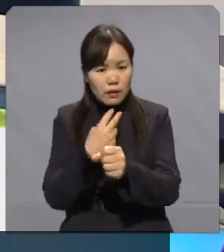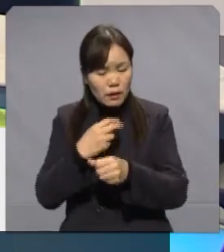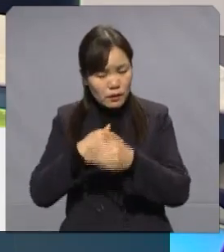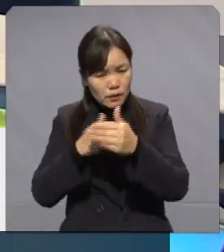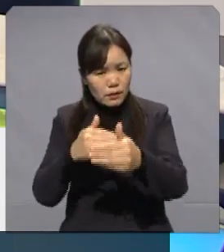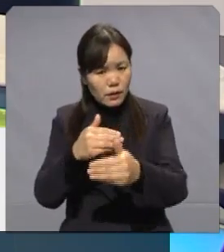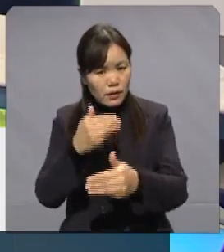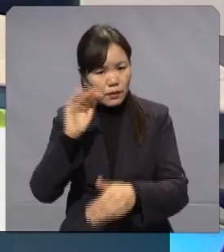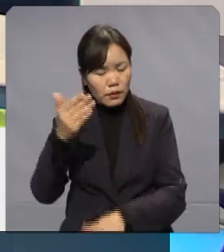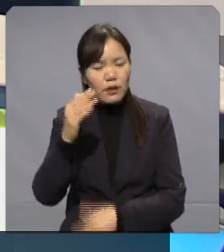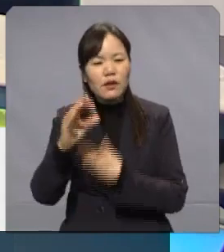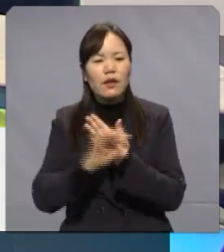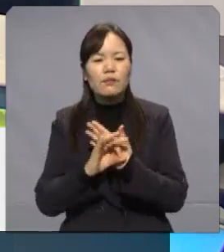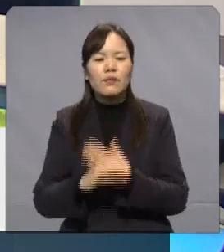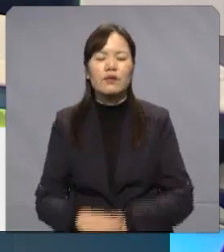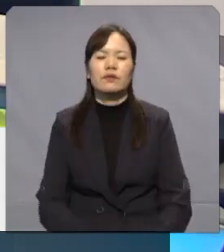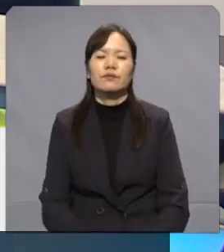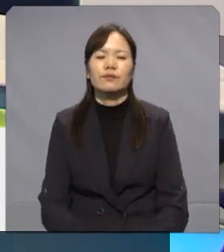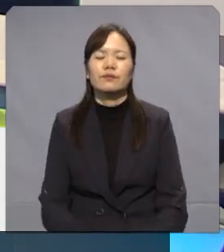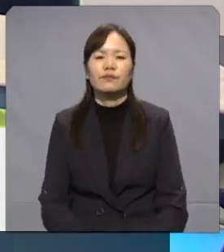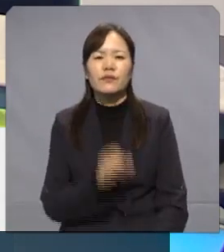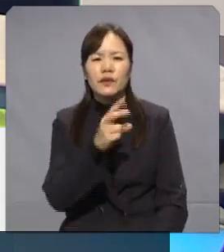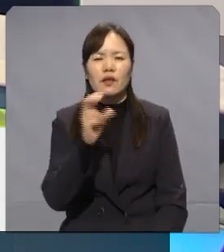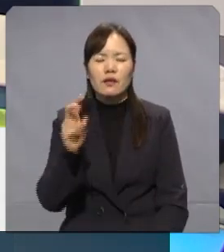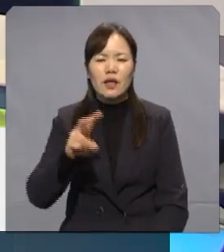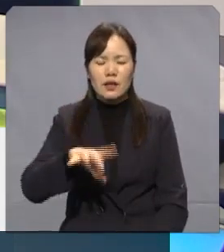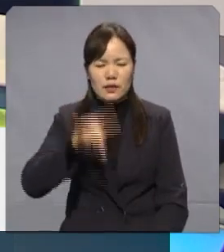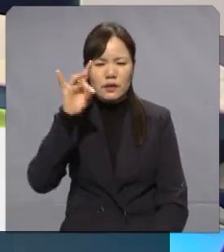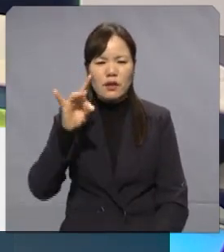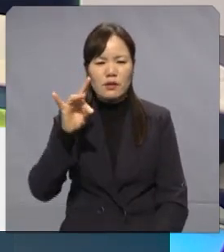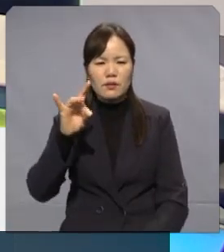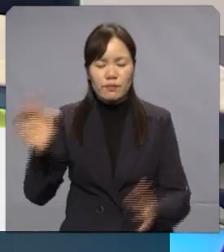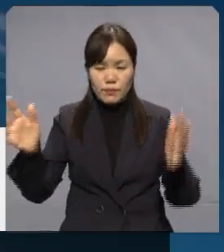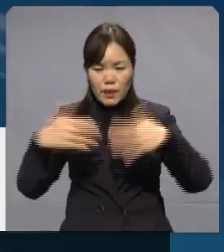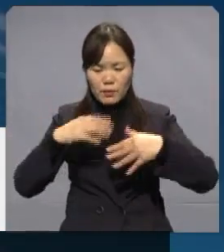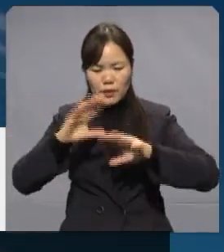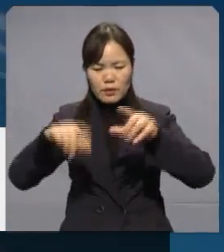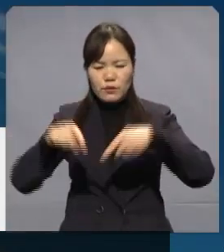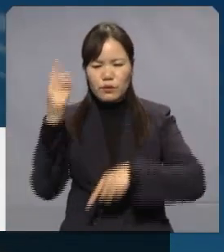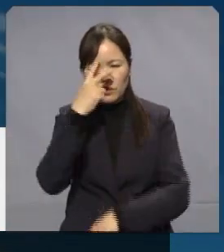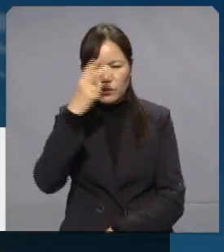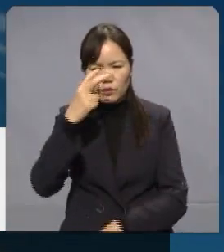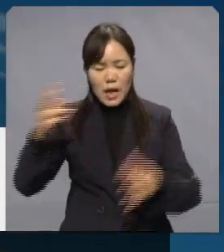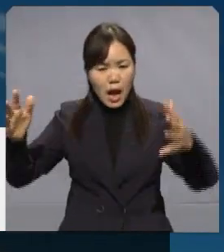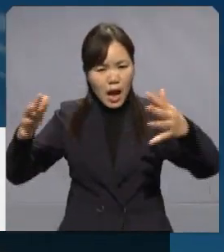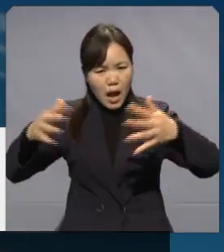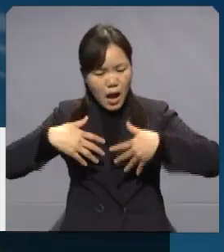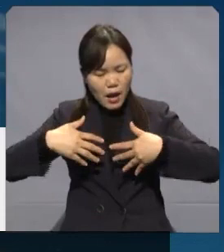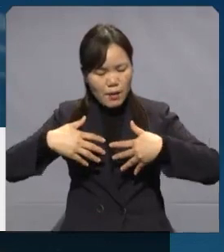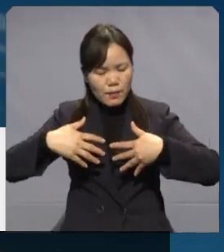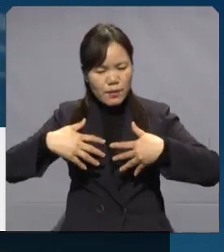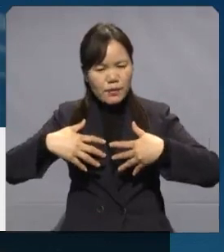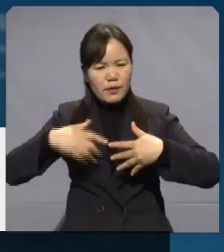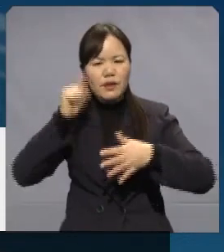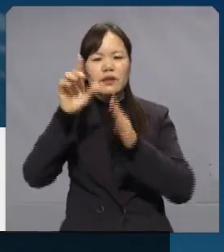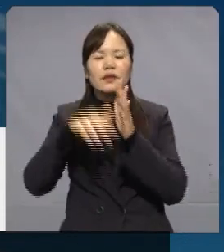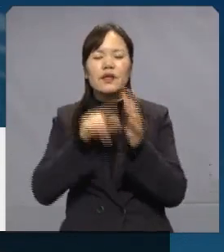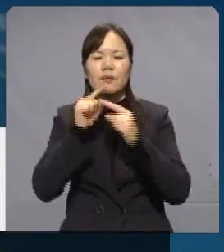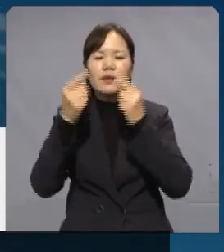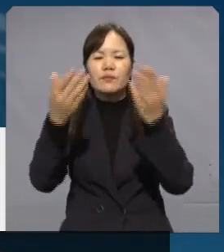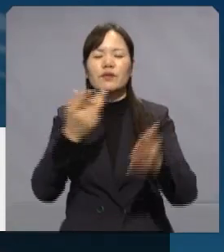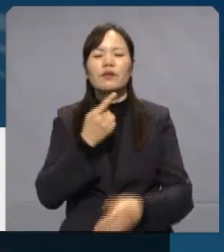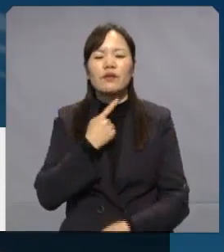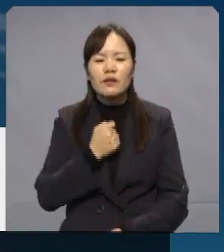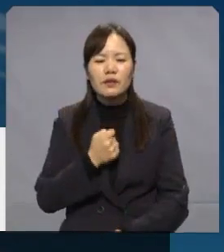간다면 그러니까 애시당초 여야가 합의해서 국정조사를 하겠다라고 합의를 한 상황 제가 그때도